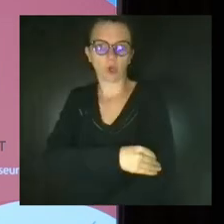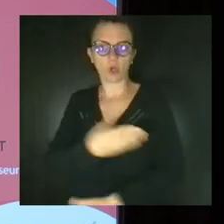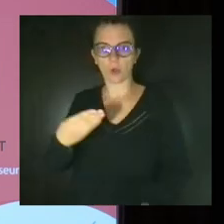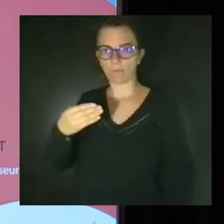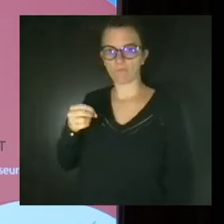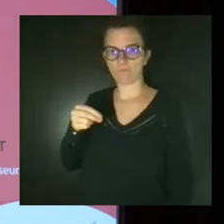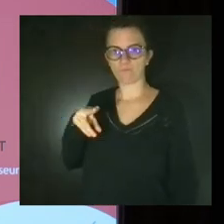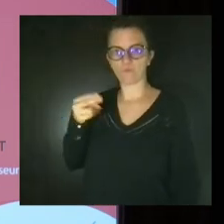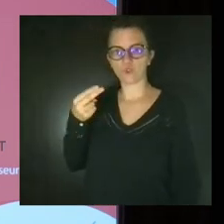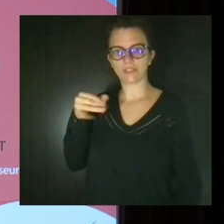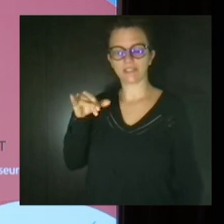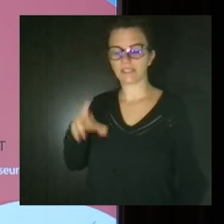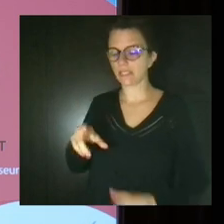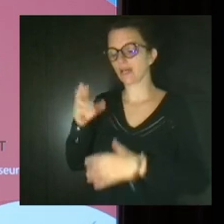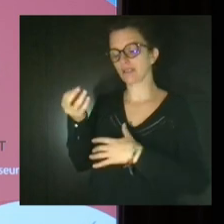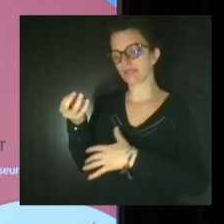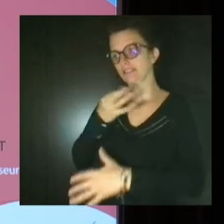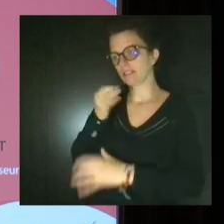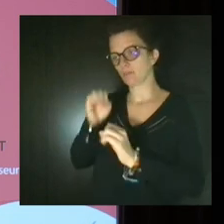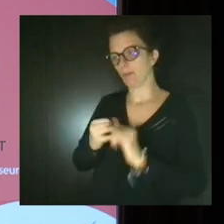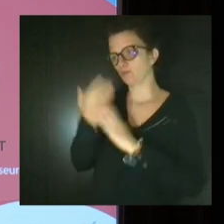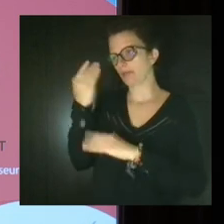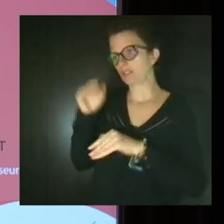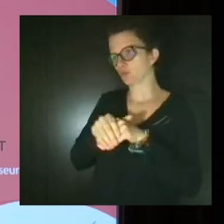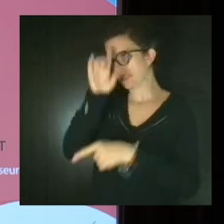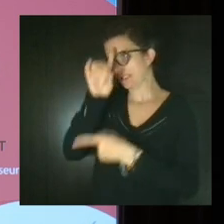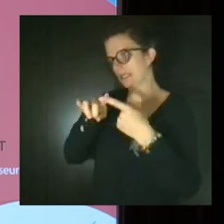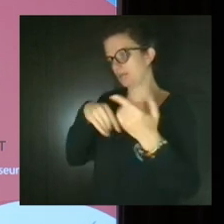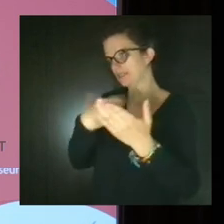passer la journée parce qu'il y avait tellement de sujets autour du handicap